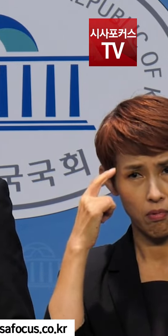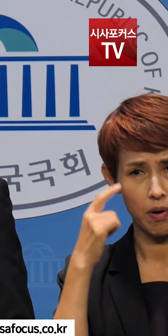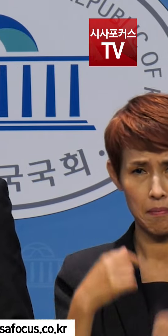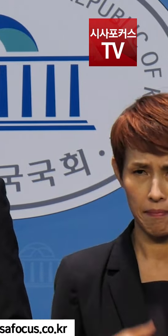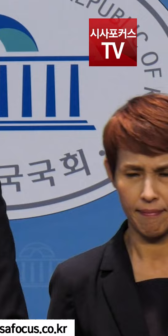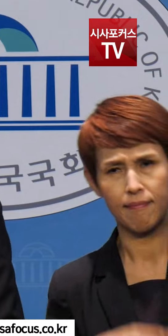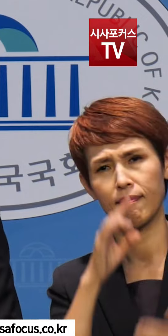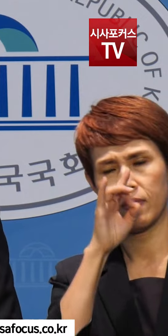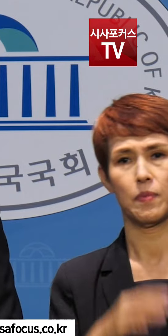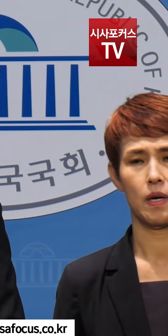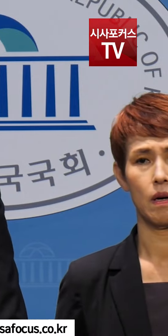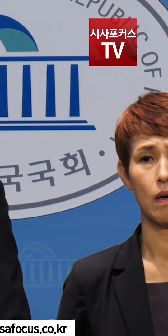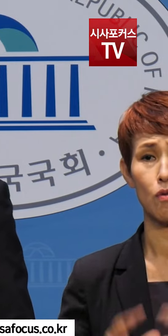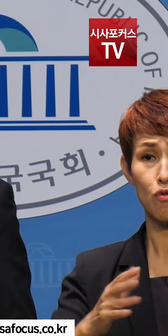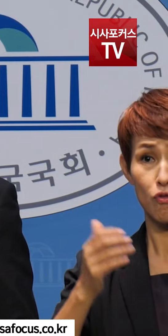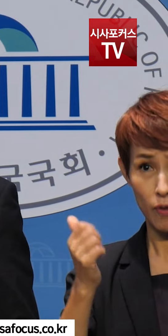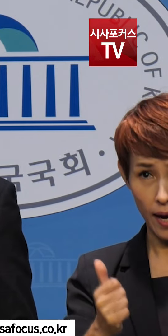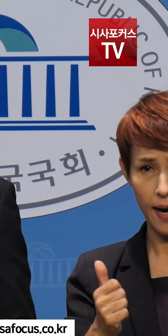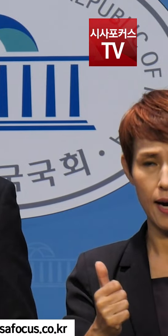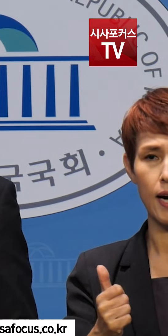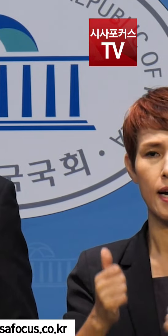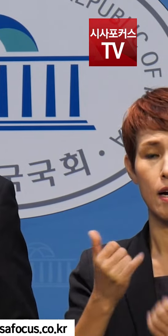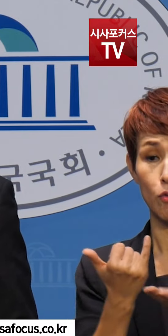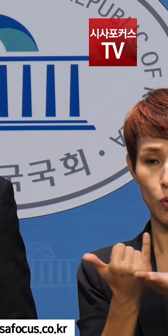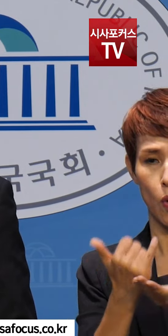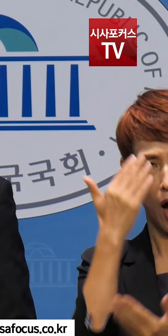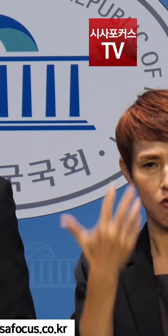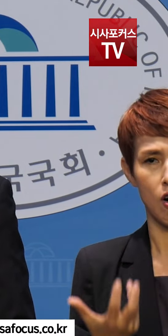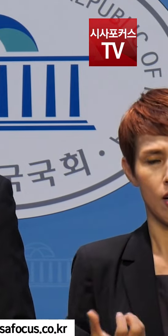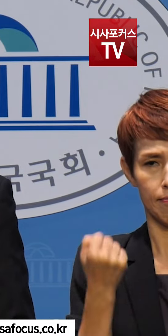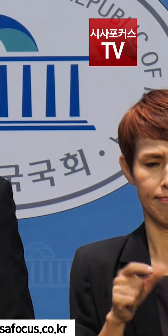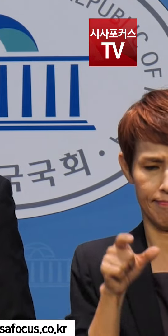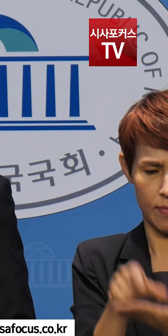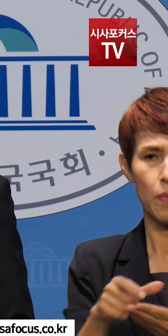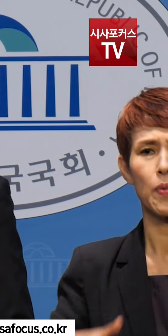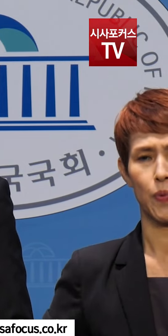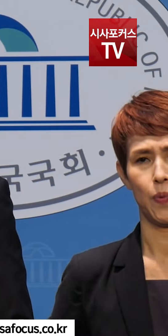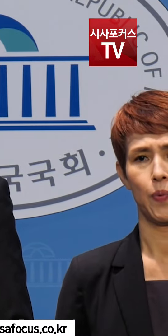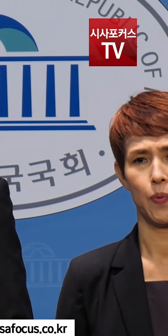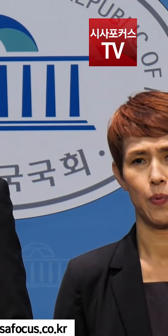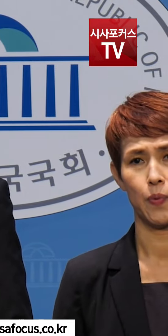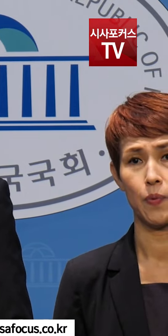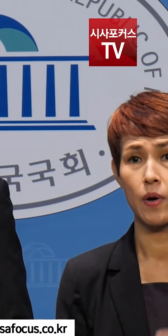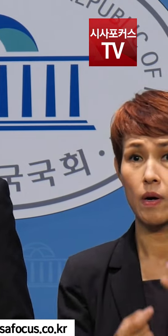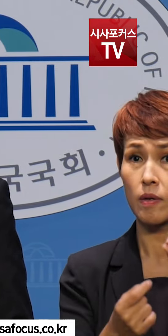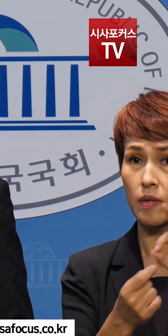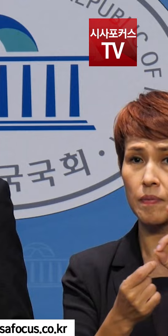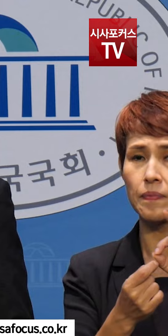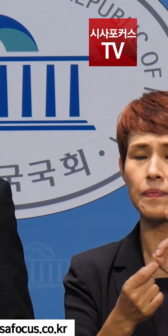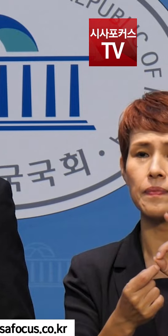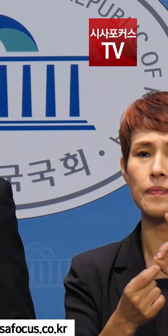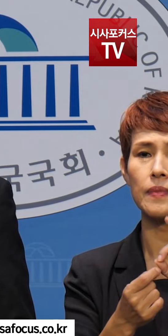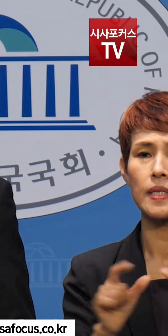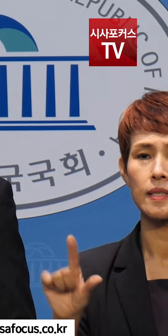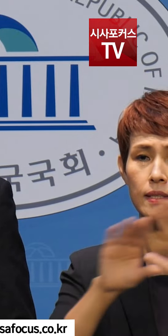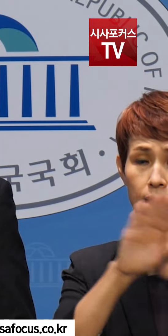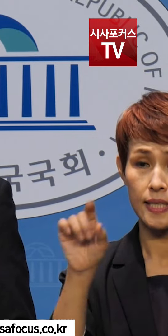국회가 영토를 박아놓아야 합니다. 10. 개헌특위,